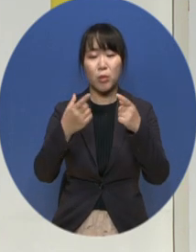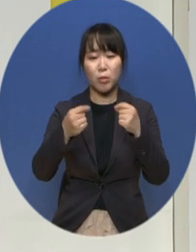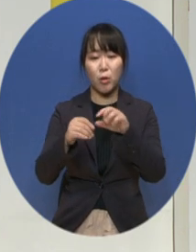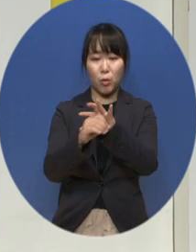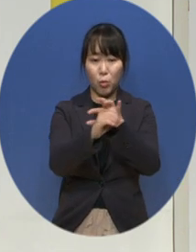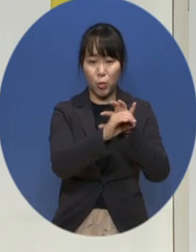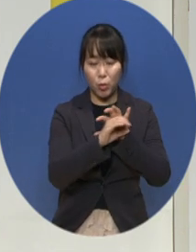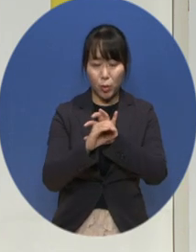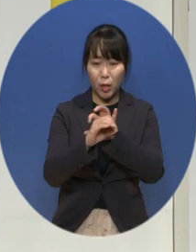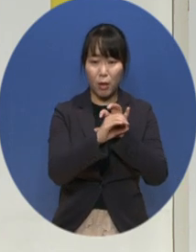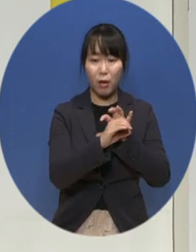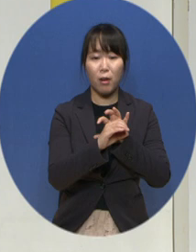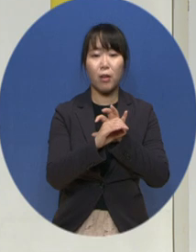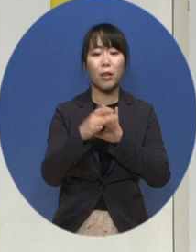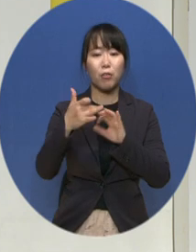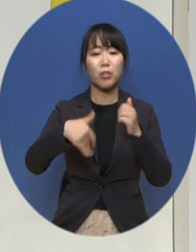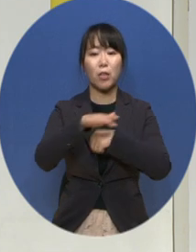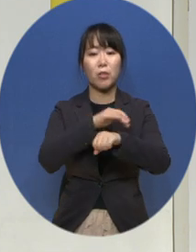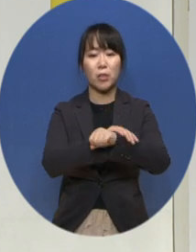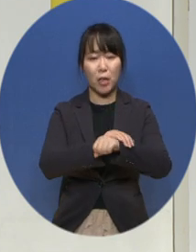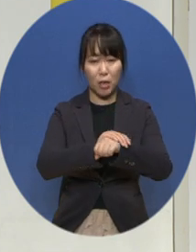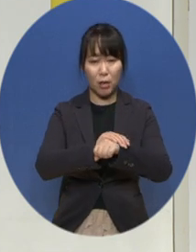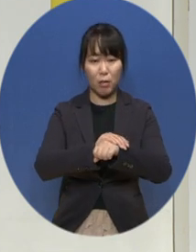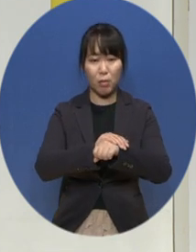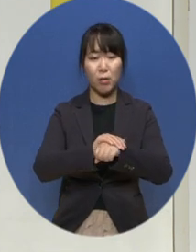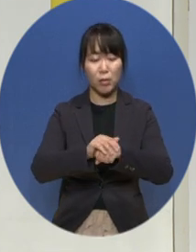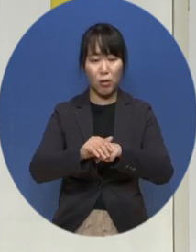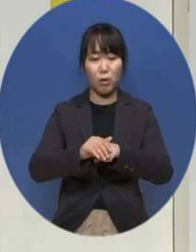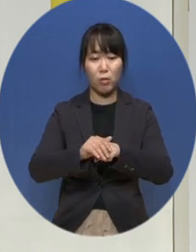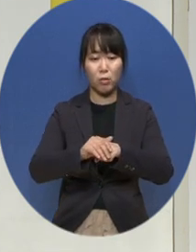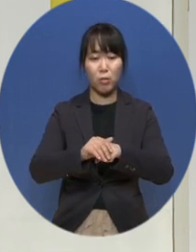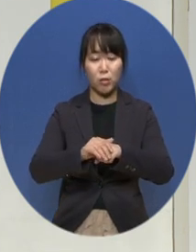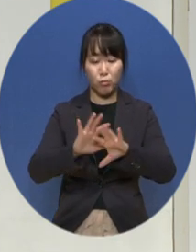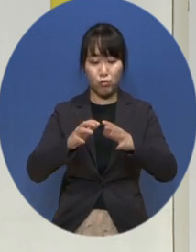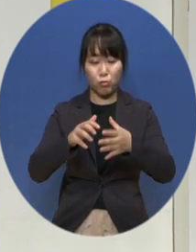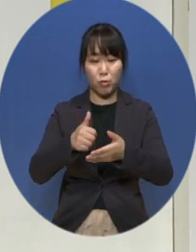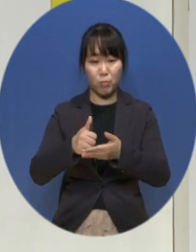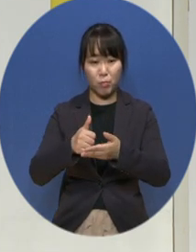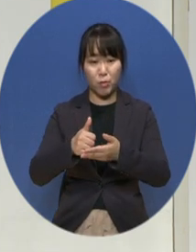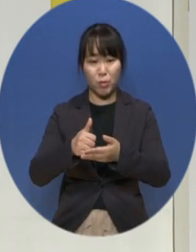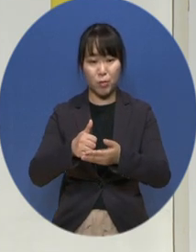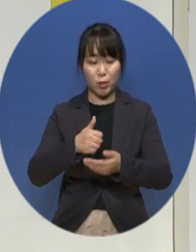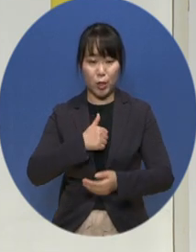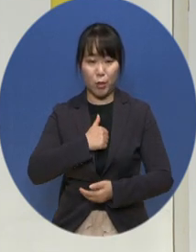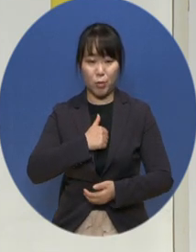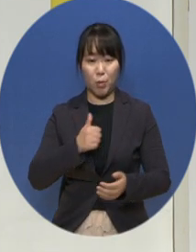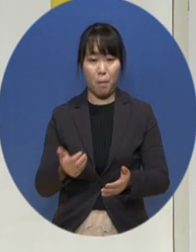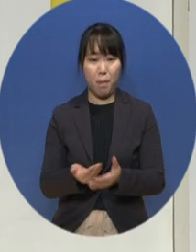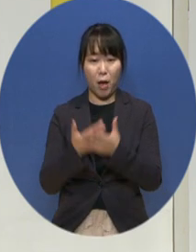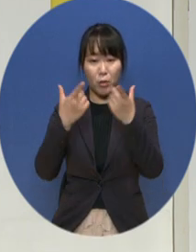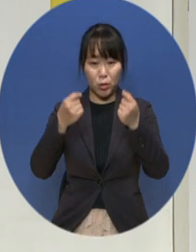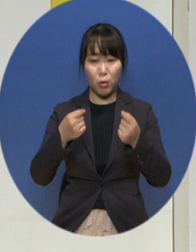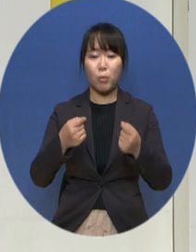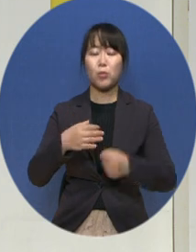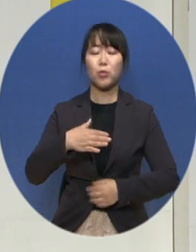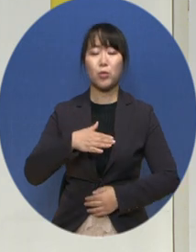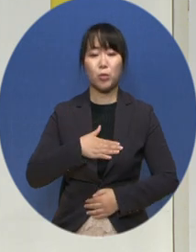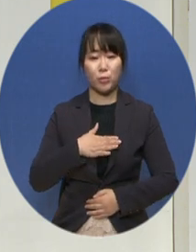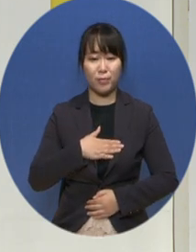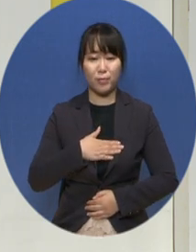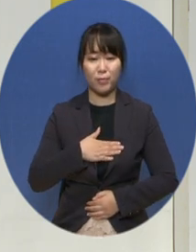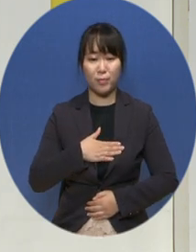이 컬 ie9 도 달 패 내에서 국격을 높이고 있지 않습니까 4 졸업 저도 5